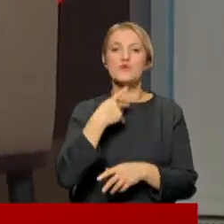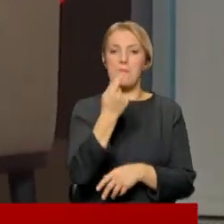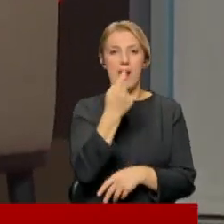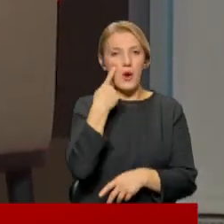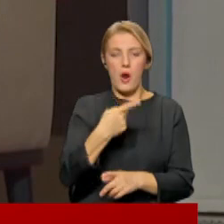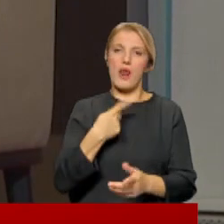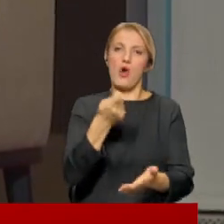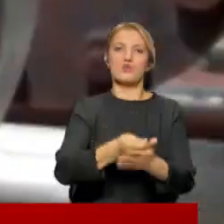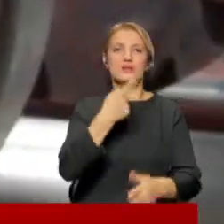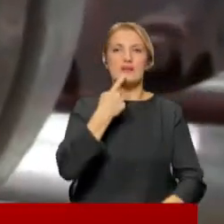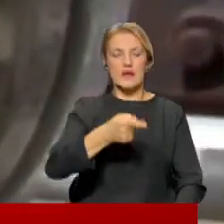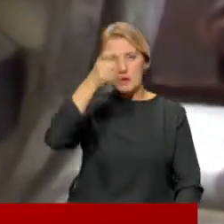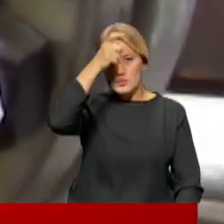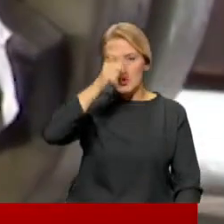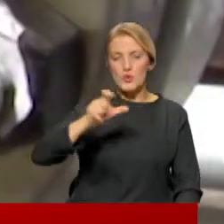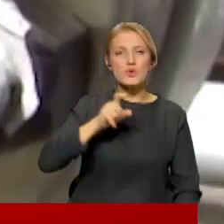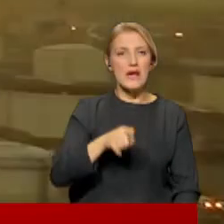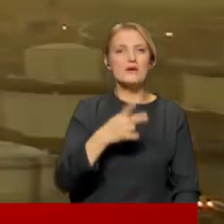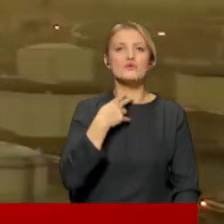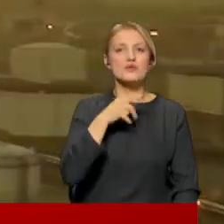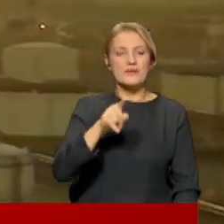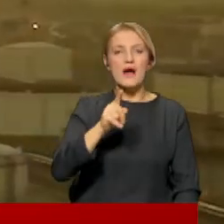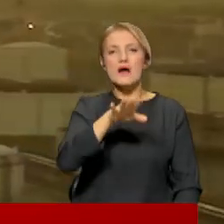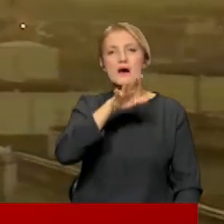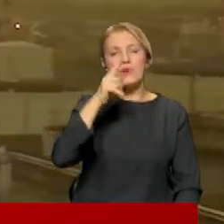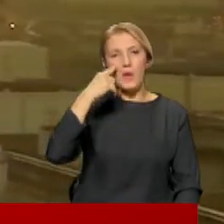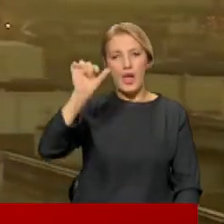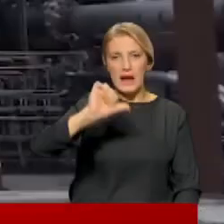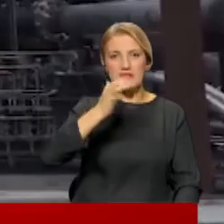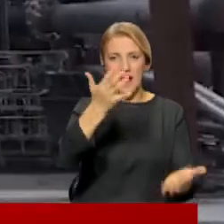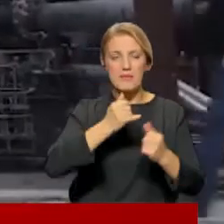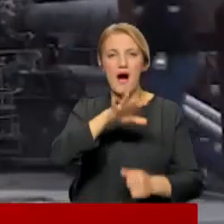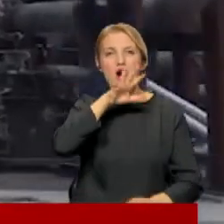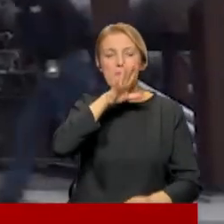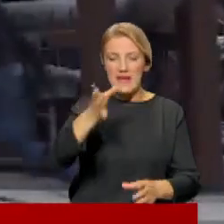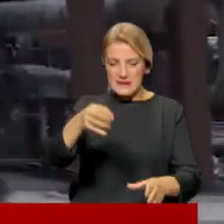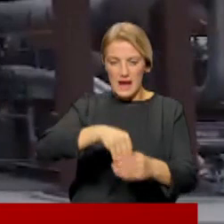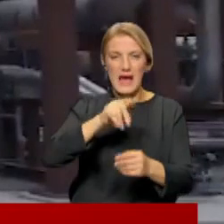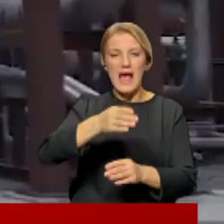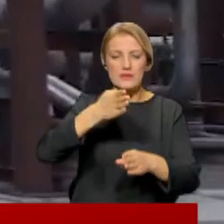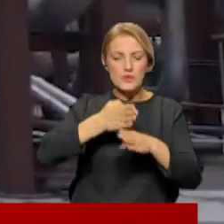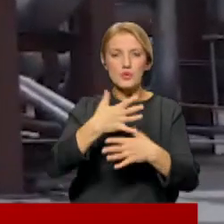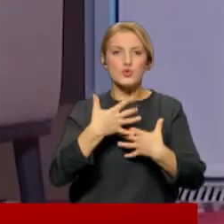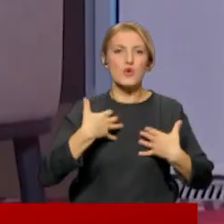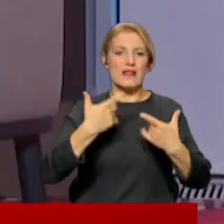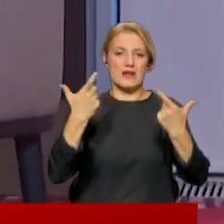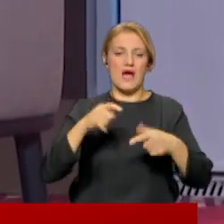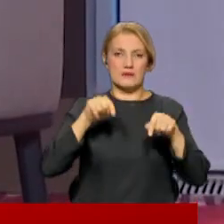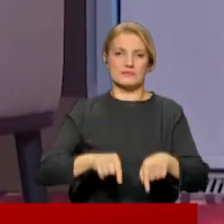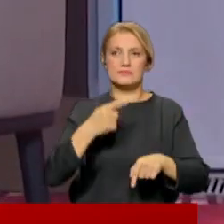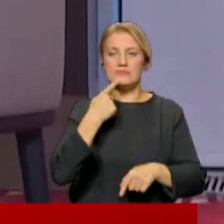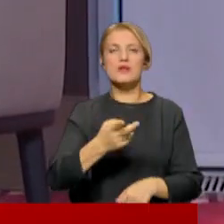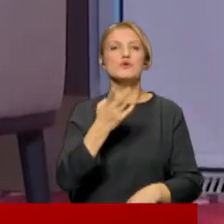söyledi Türkiye Rusya'dan doğalgaz sevkiyatları için Avrupa'da dair en güvenilir rotalarda bir haline geldi ifadesini